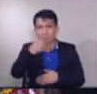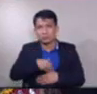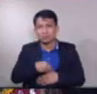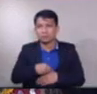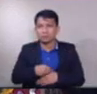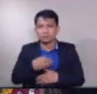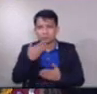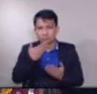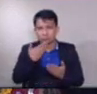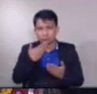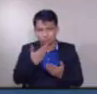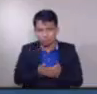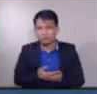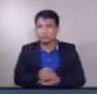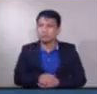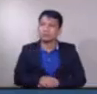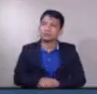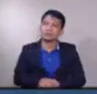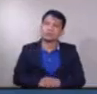at mabait.